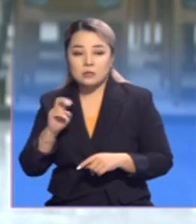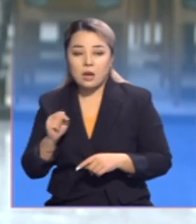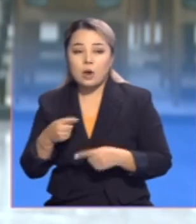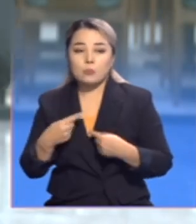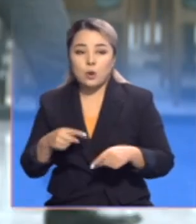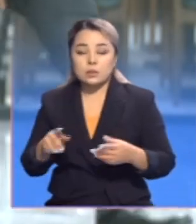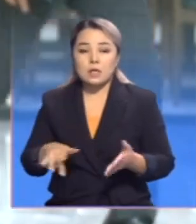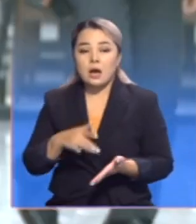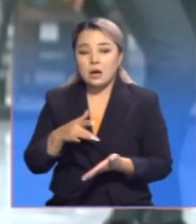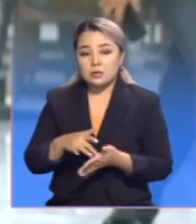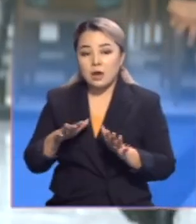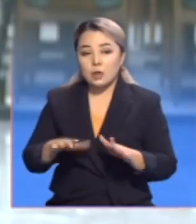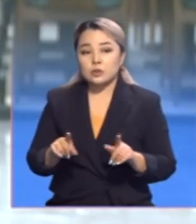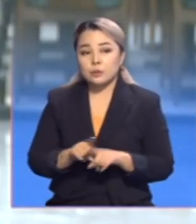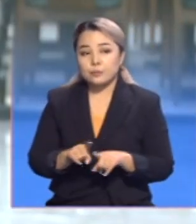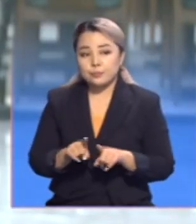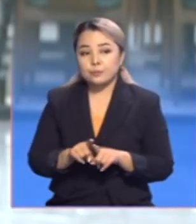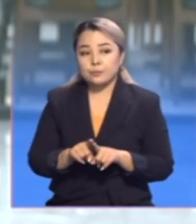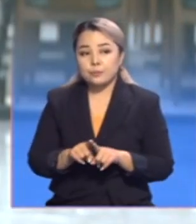қалалардан өзінің